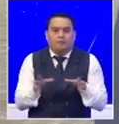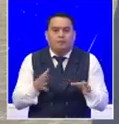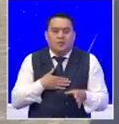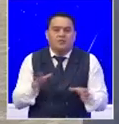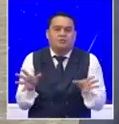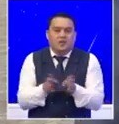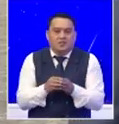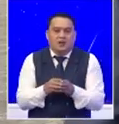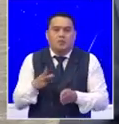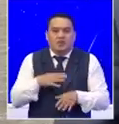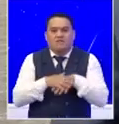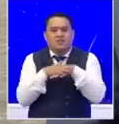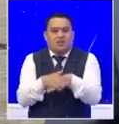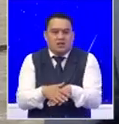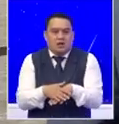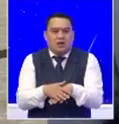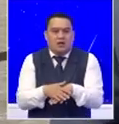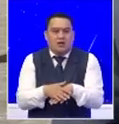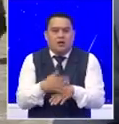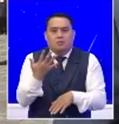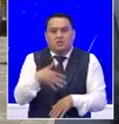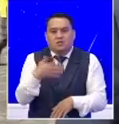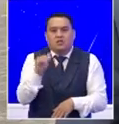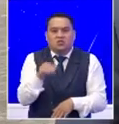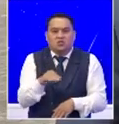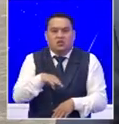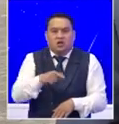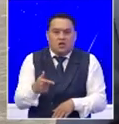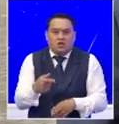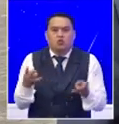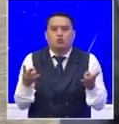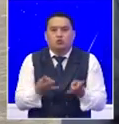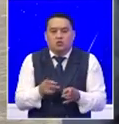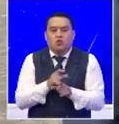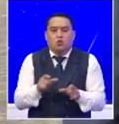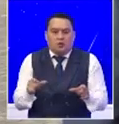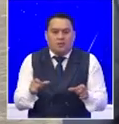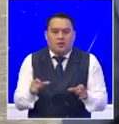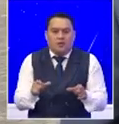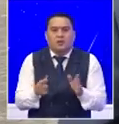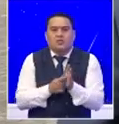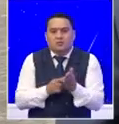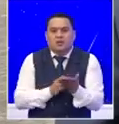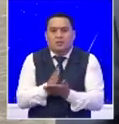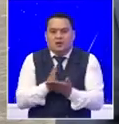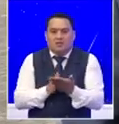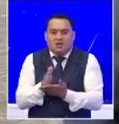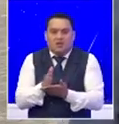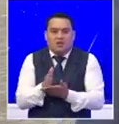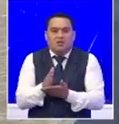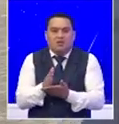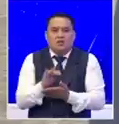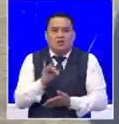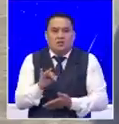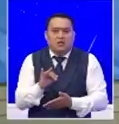«Безбергемес» было выделено по 50 тысяч тенге нуждающимся людям по 7 категориям, в том числе